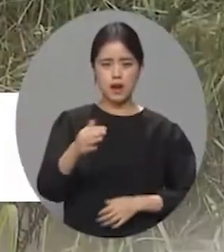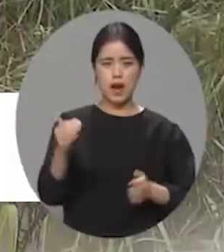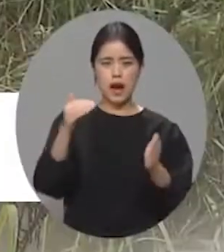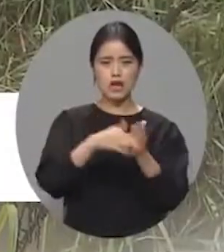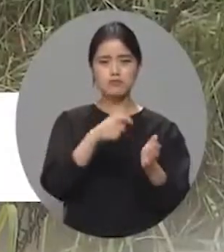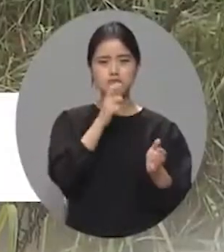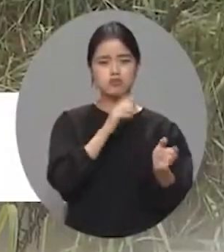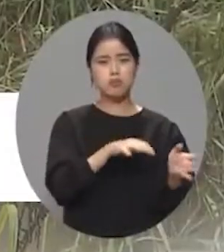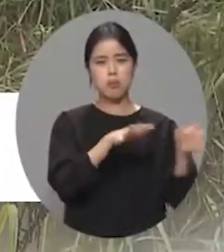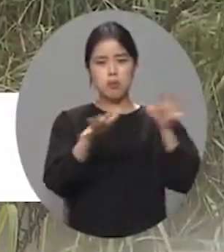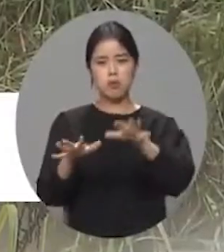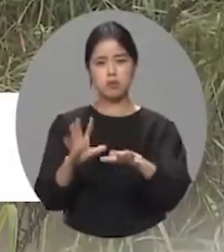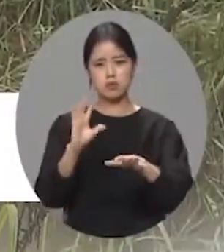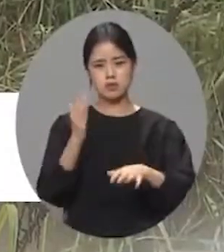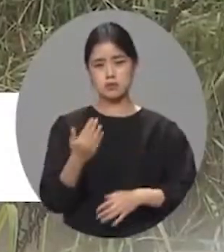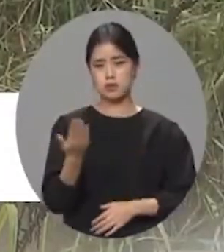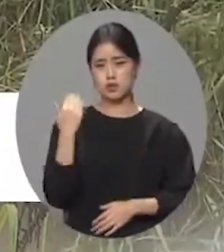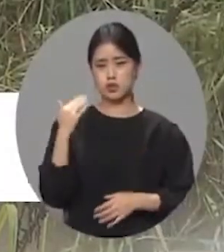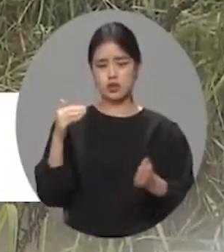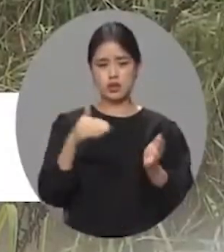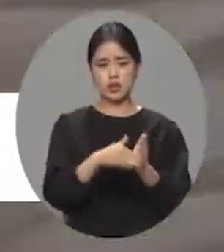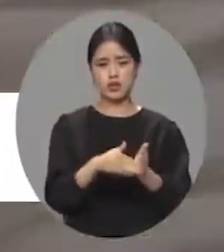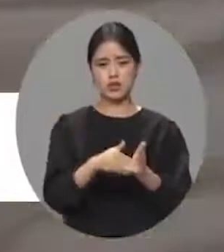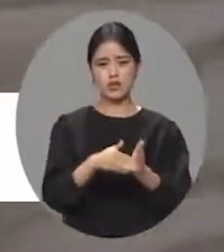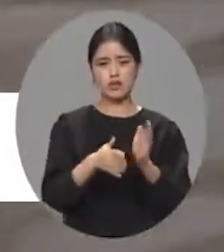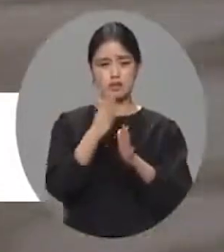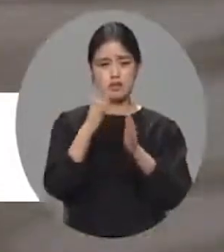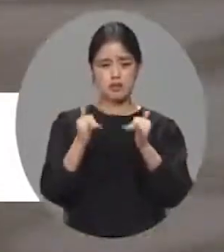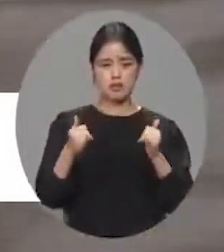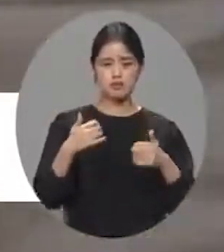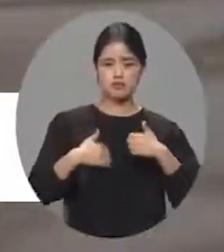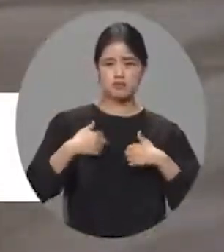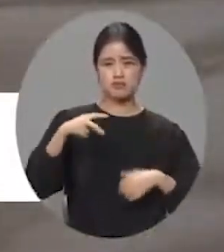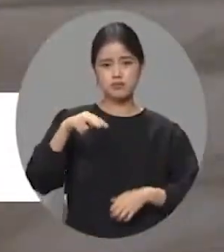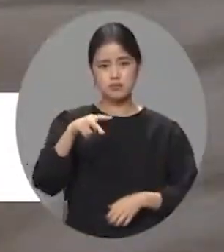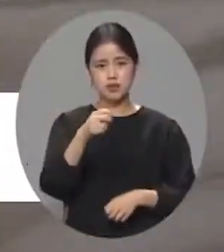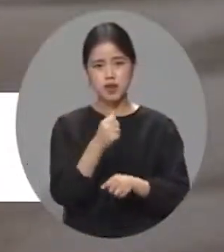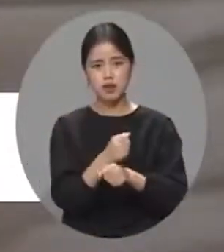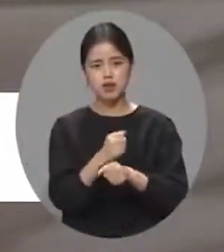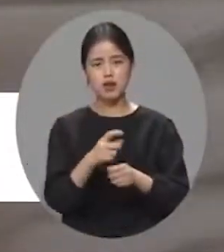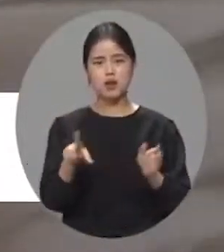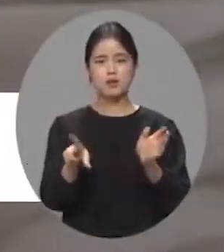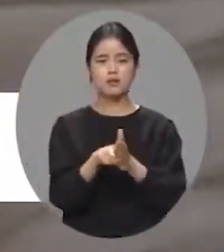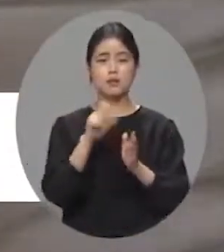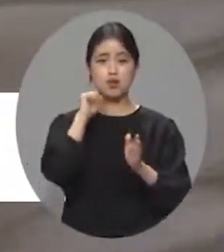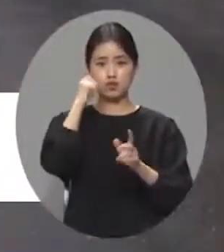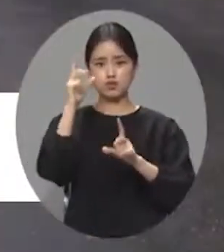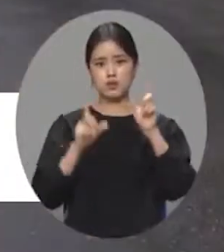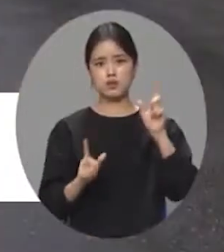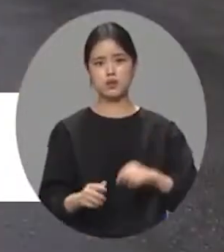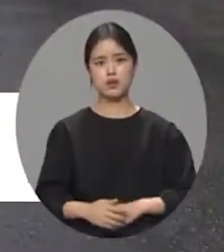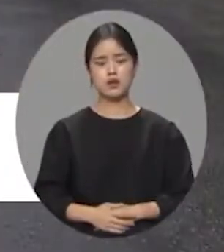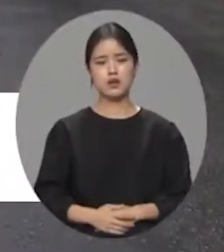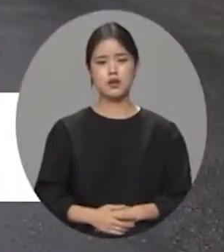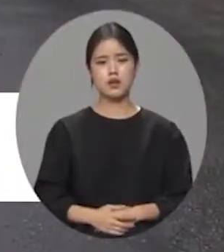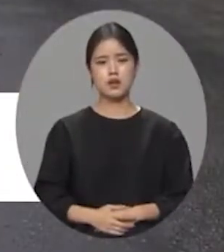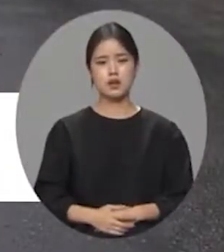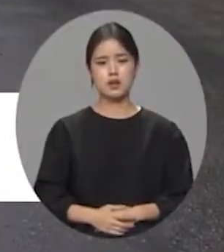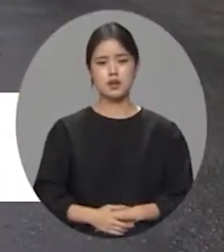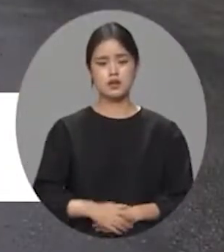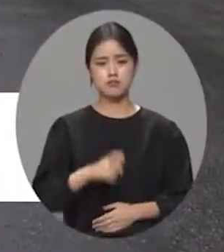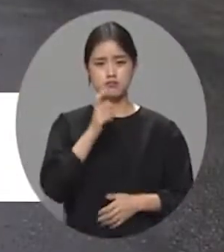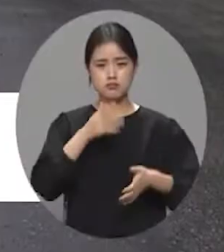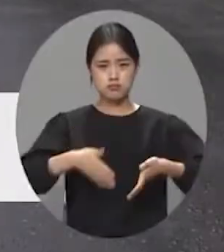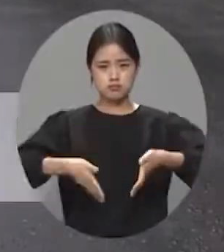집어삼켰습니다. 바로 전날까지 시민들이 즐겨찾던 곳이었다는 게 믿기지 않을 정도입니다. 하천변에